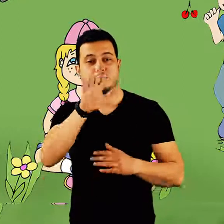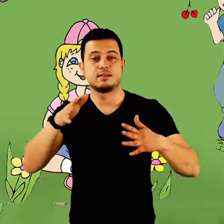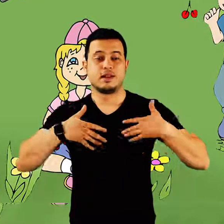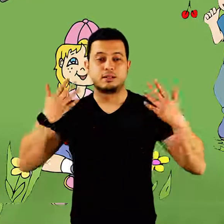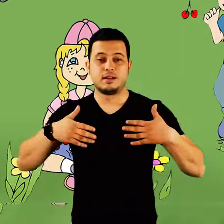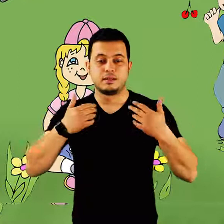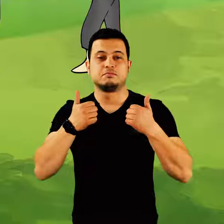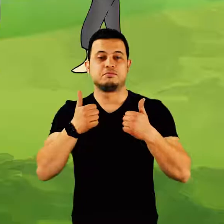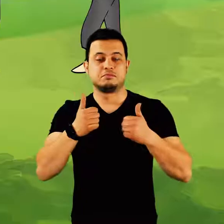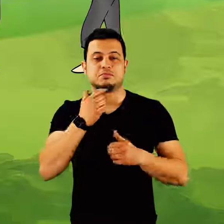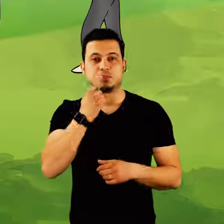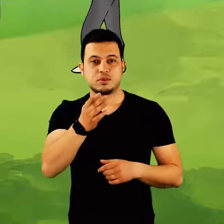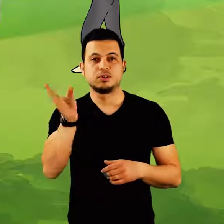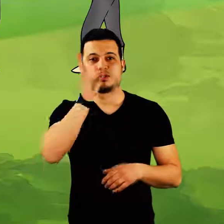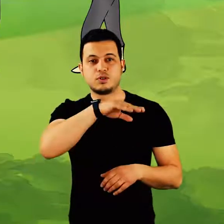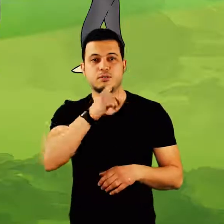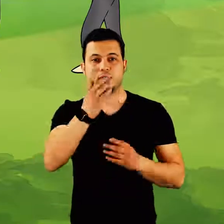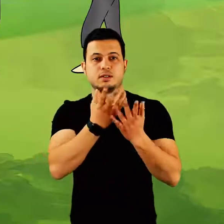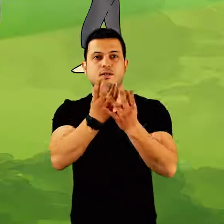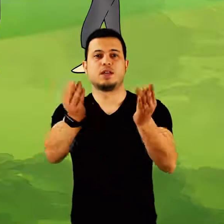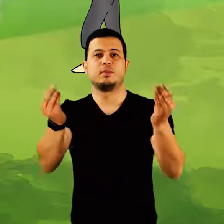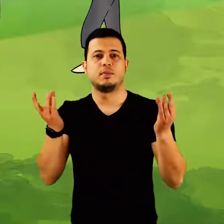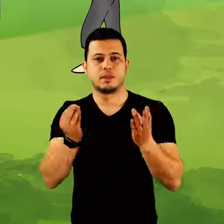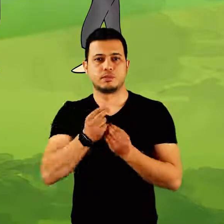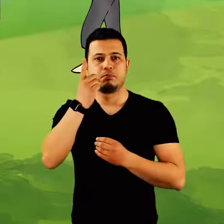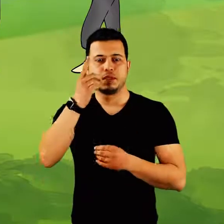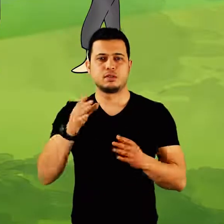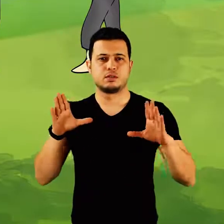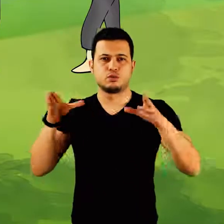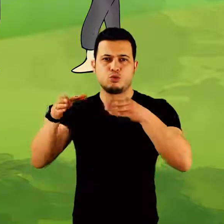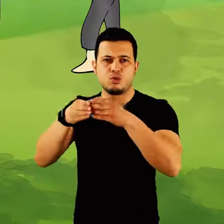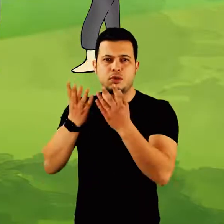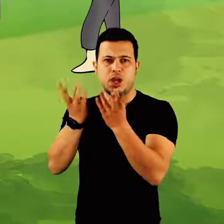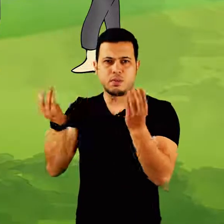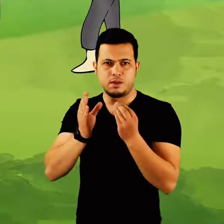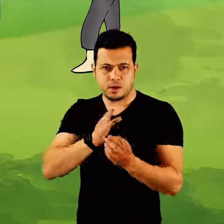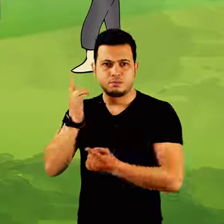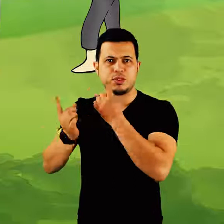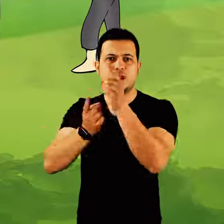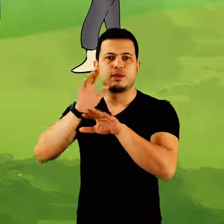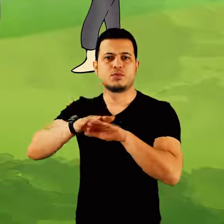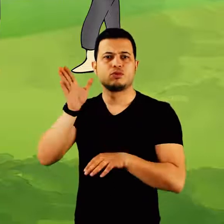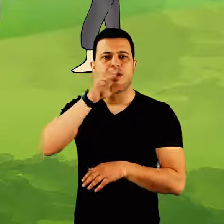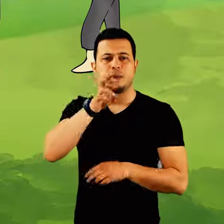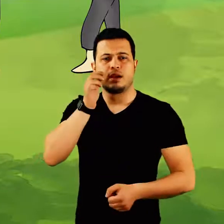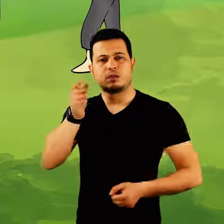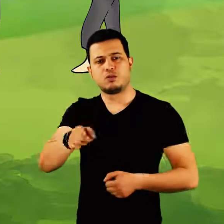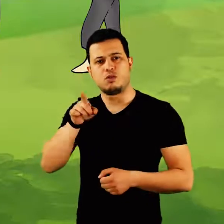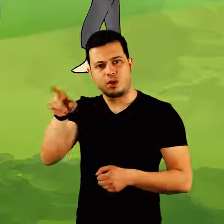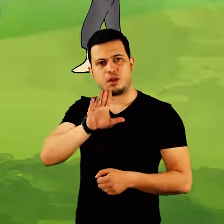neşeliydi. İleride bir kalabalık toplanmış bir şeyler yapıyordu. Pınar da o tarafa gitti.